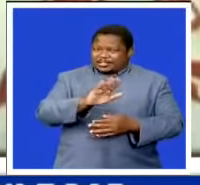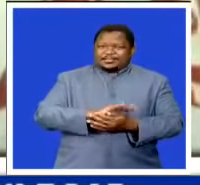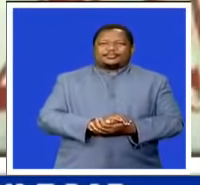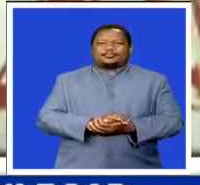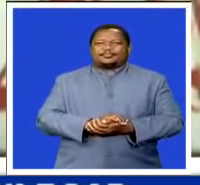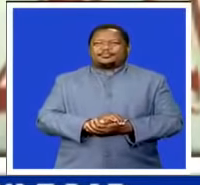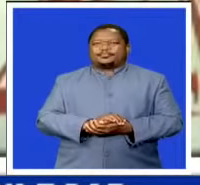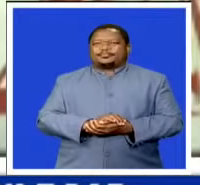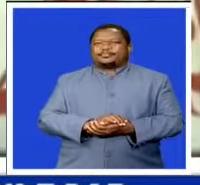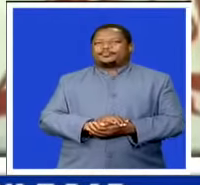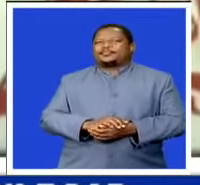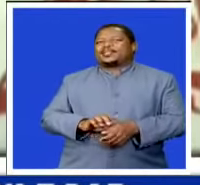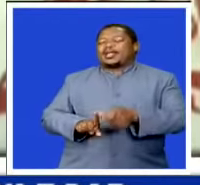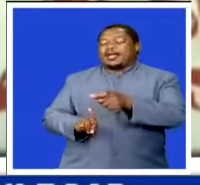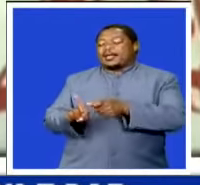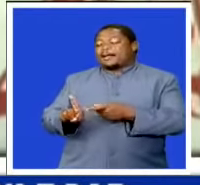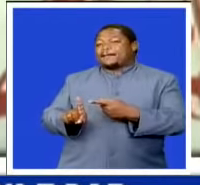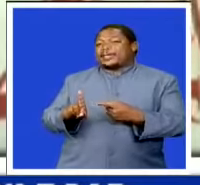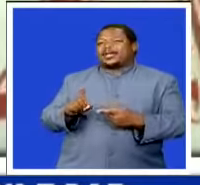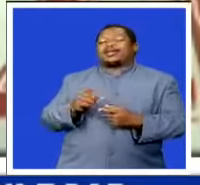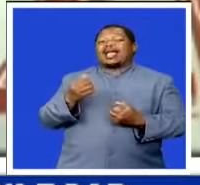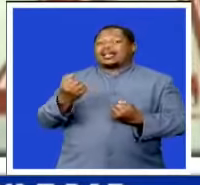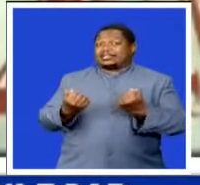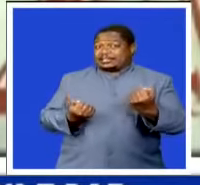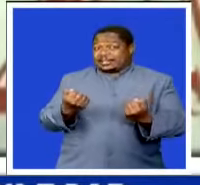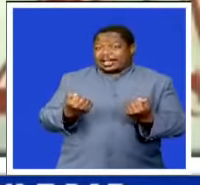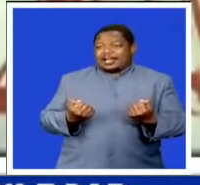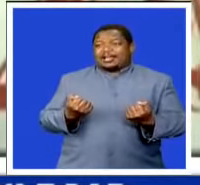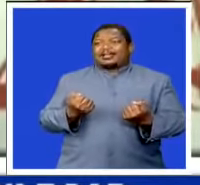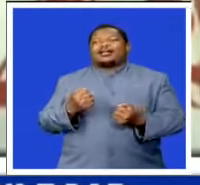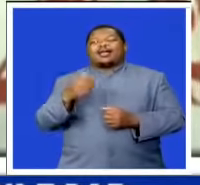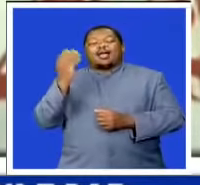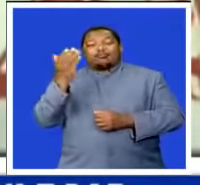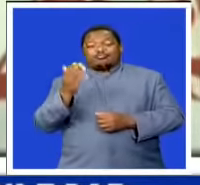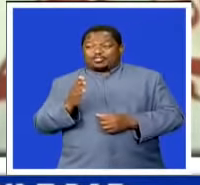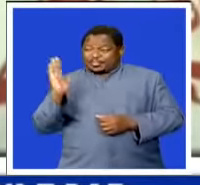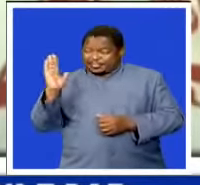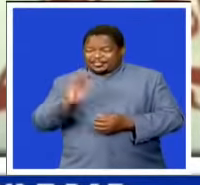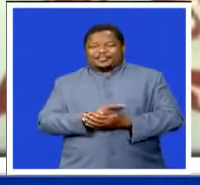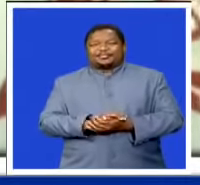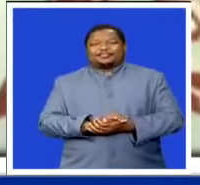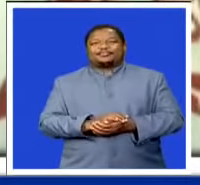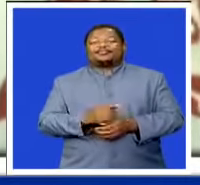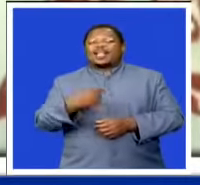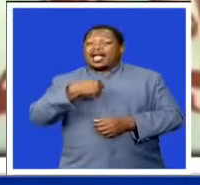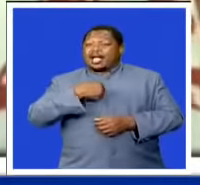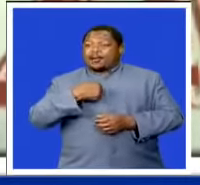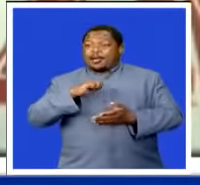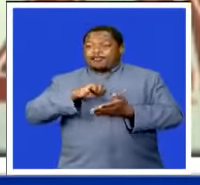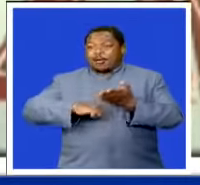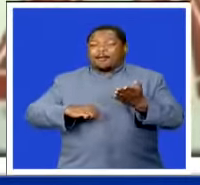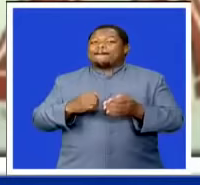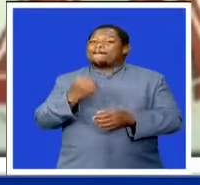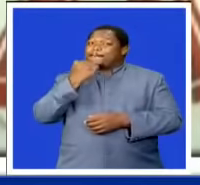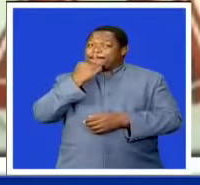Ke bengichamuka ngamanzini engibheke esiphofaneni, so ngafika kulelinye